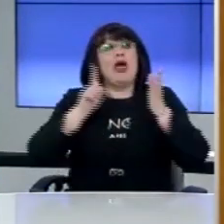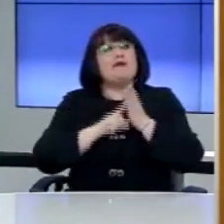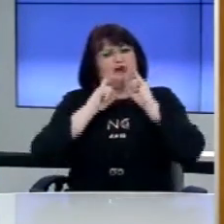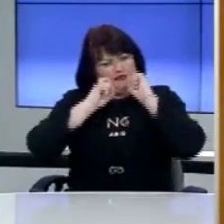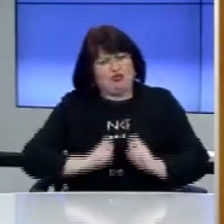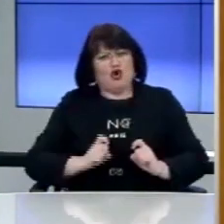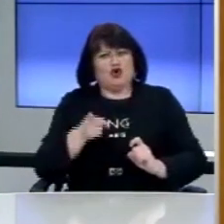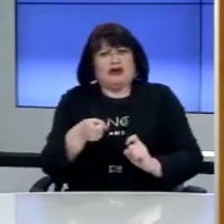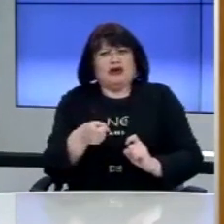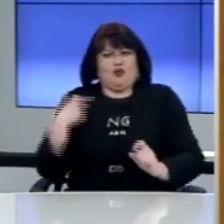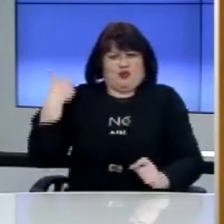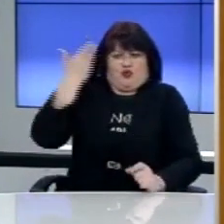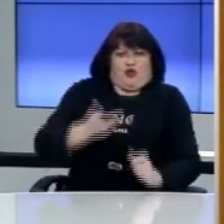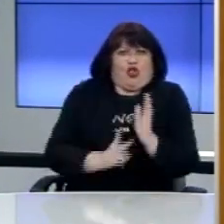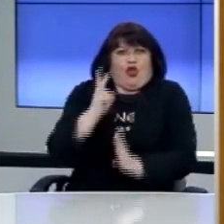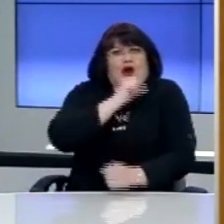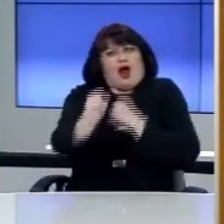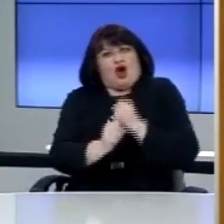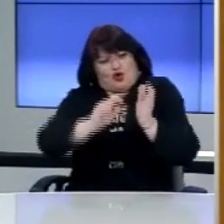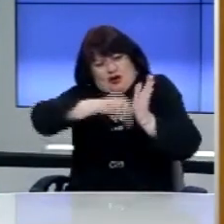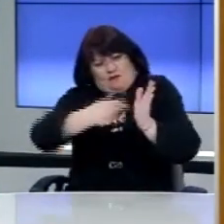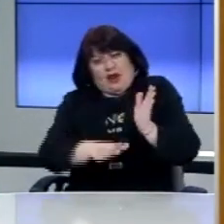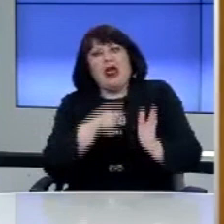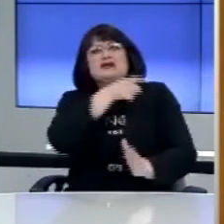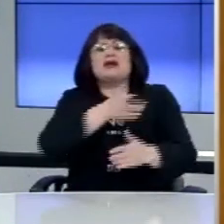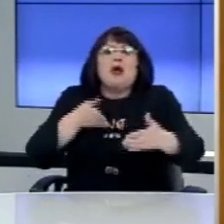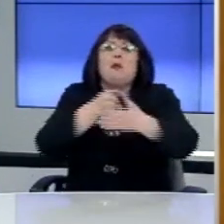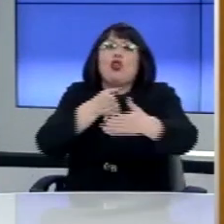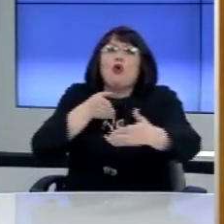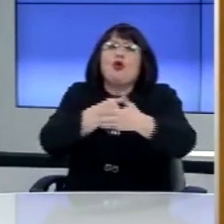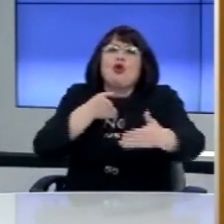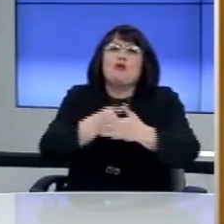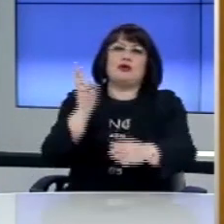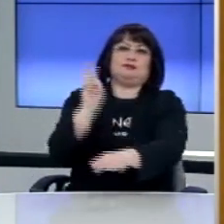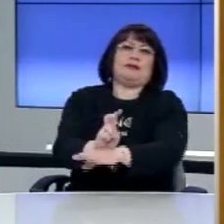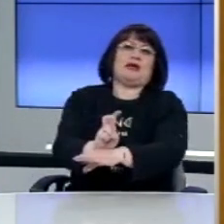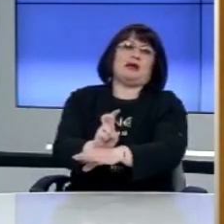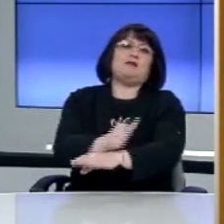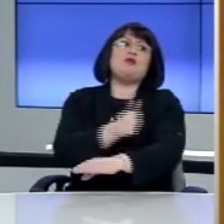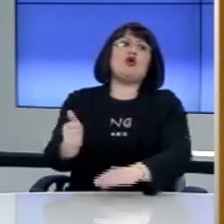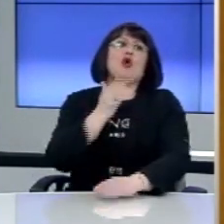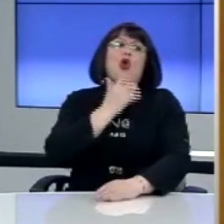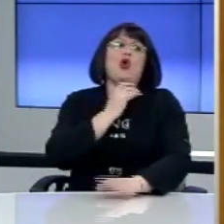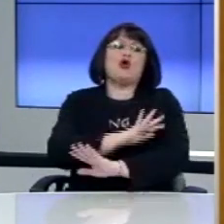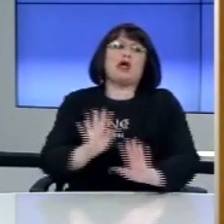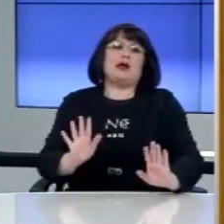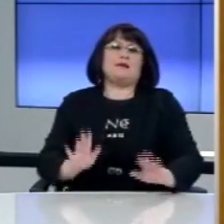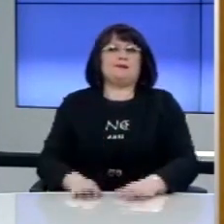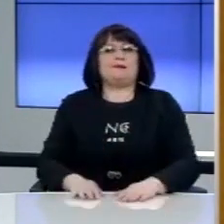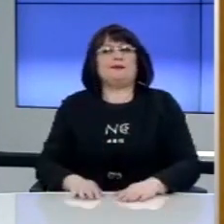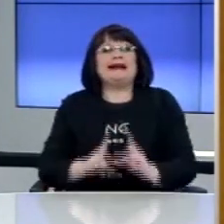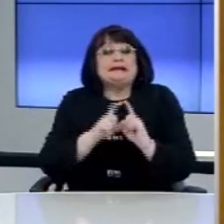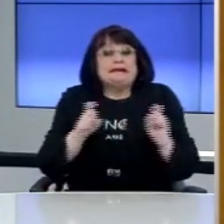όφιλε, βάζεται ανυπέρβλητα εμπόδια για να μείνει η σύμβαση αυτή στα χαρτιά. Τι είδους